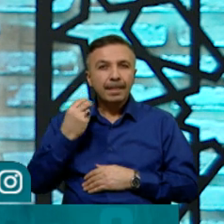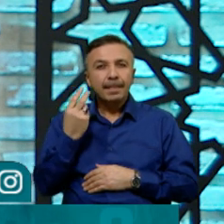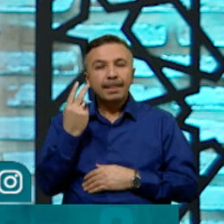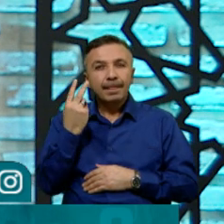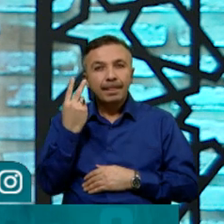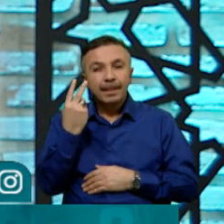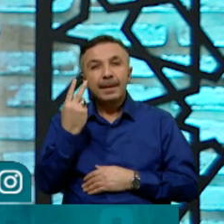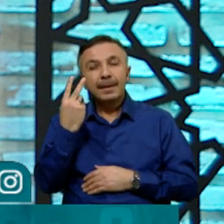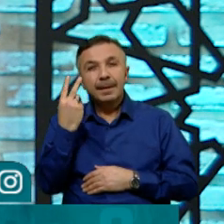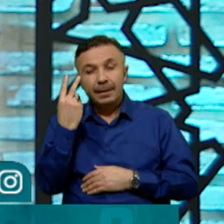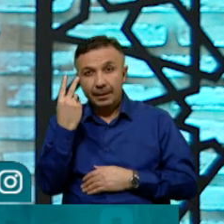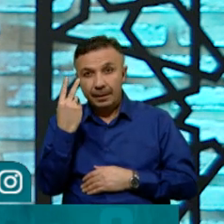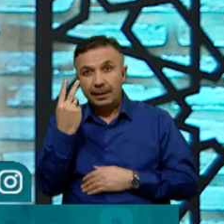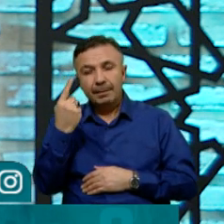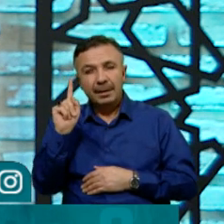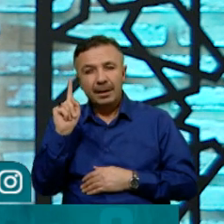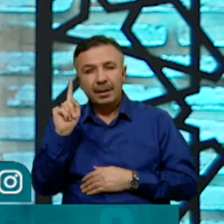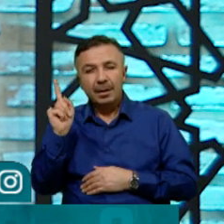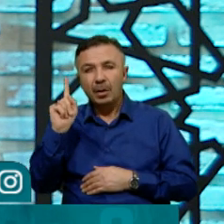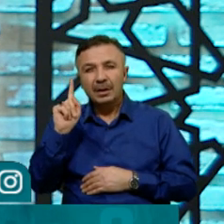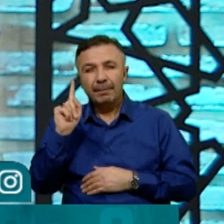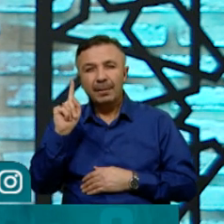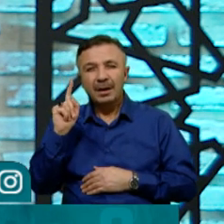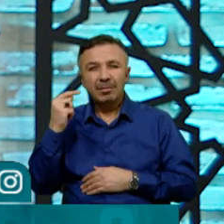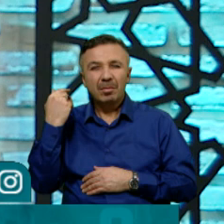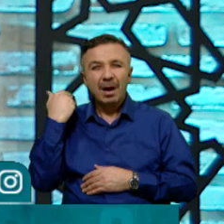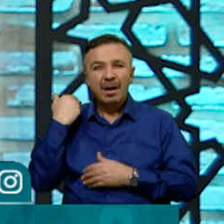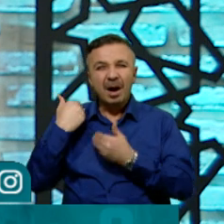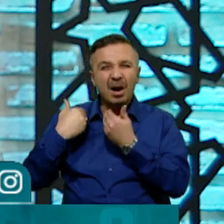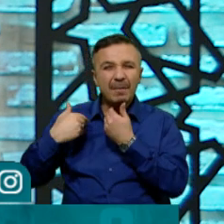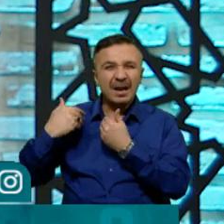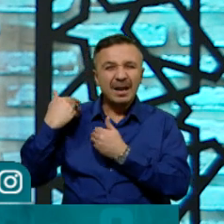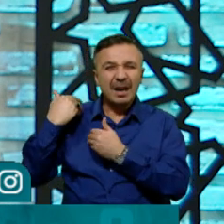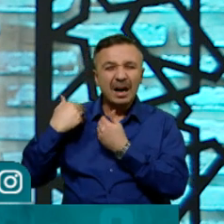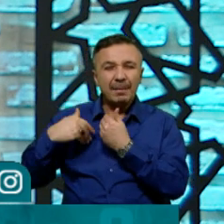ondan beni ameliyat oldum hocam omurilik ameliyatı oldum Evet